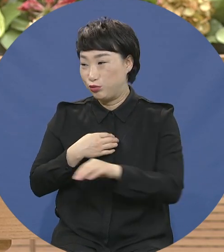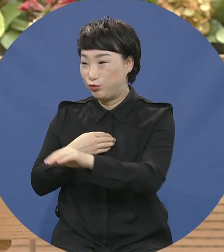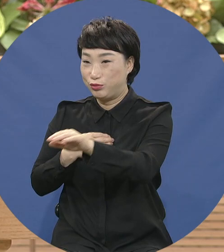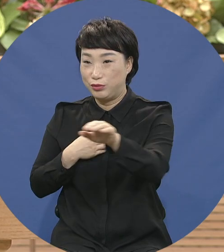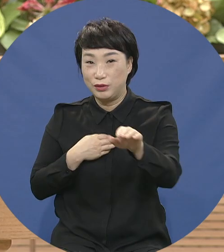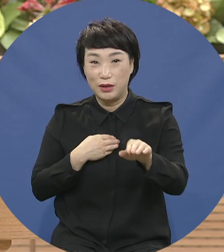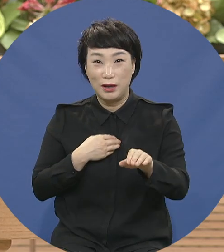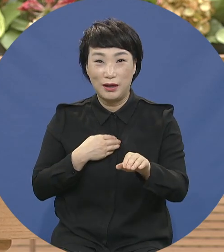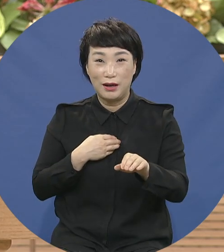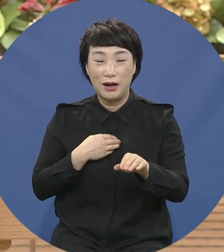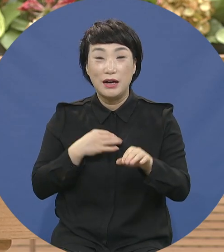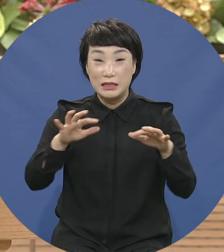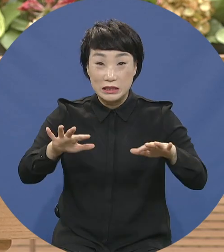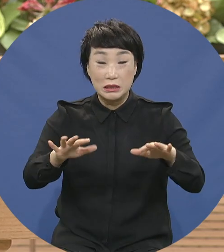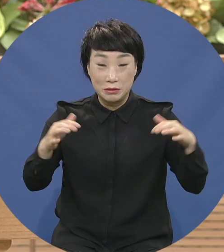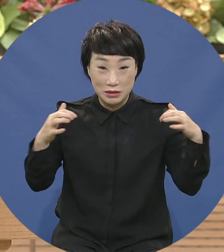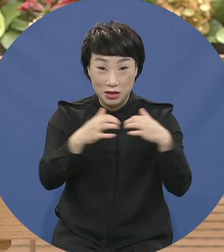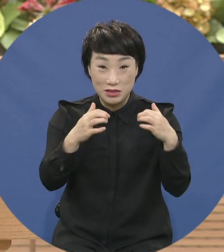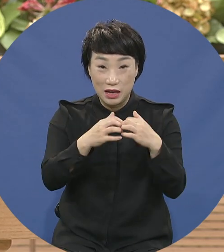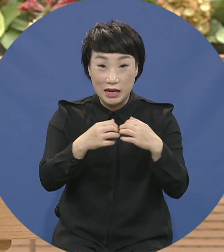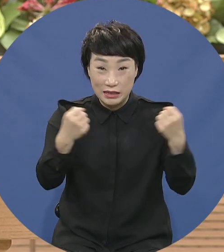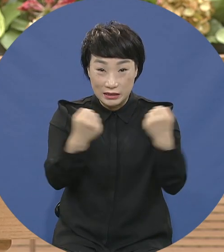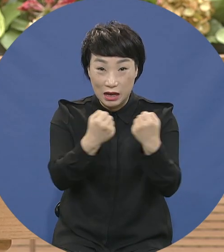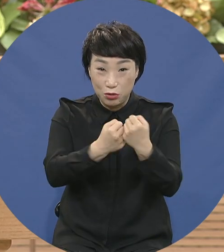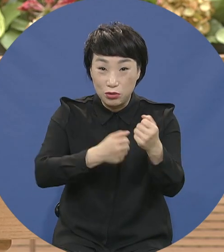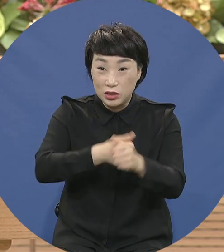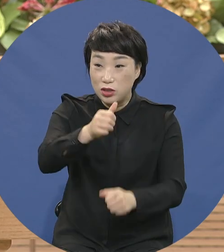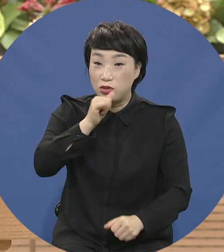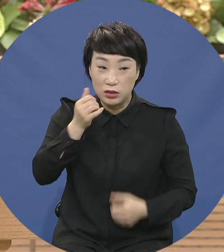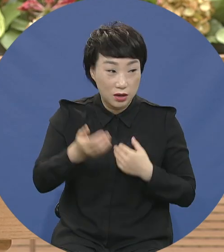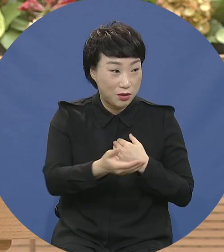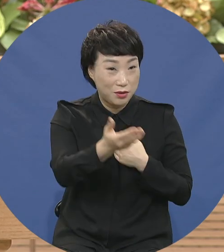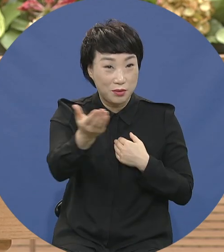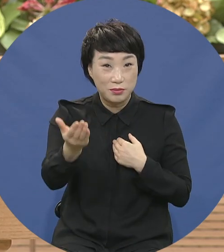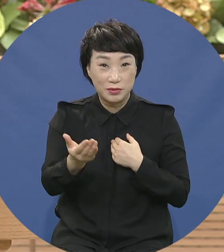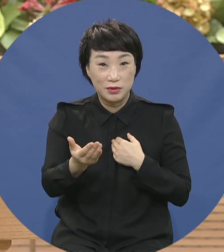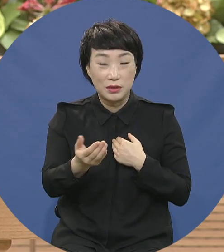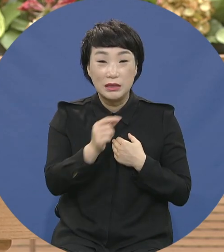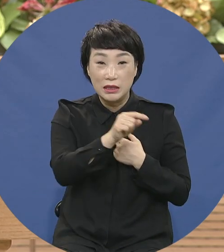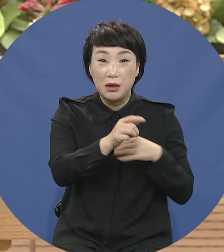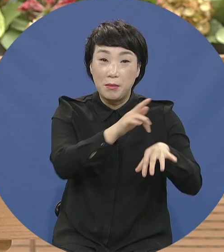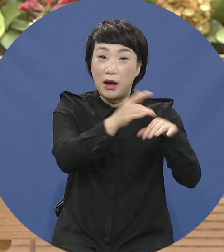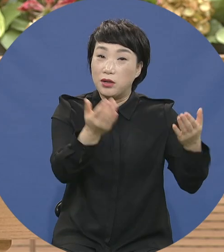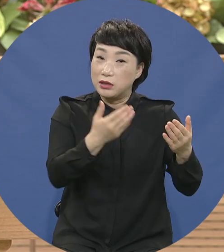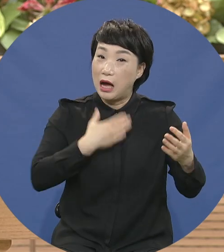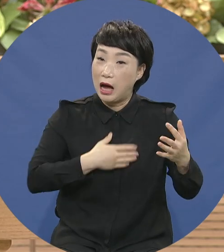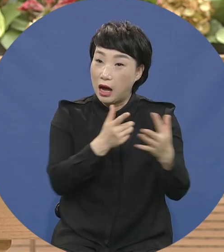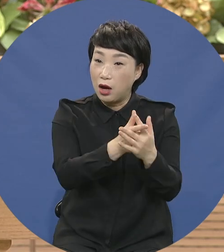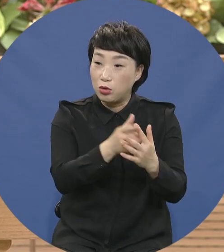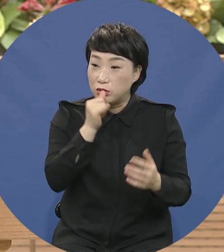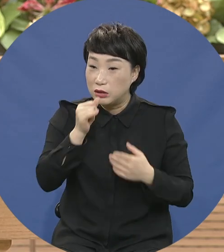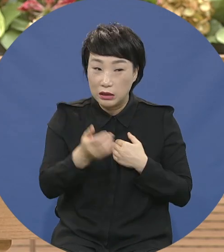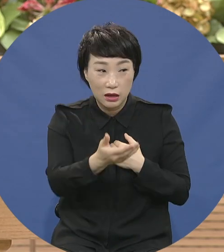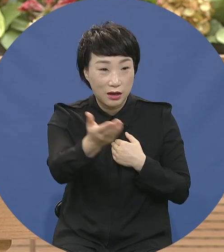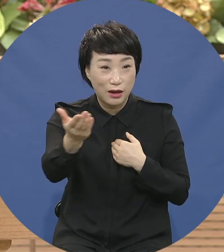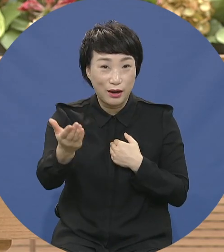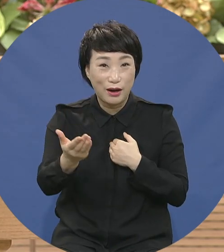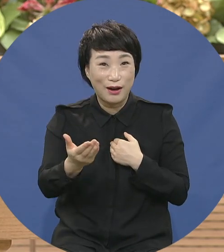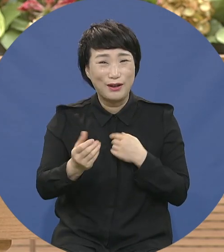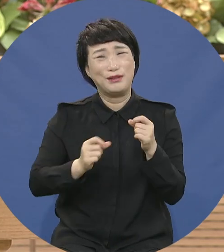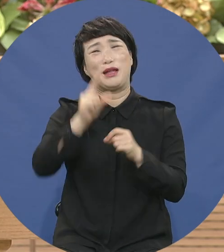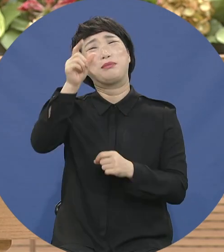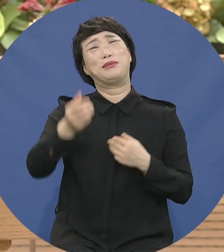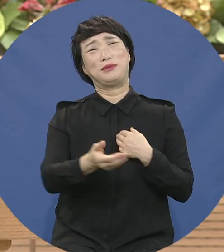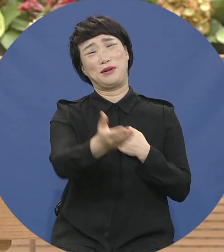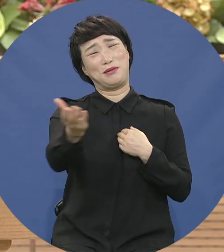우리는 전쟁하고 투쟁하고 이기고 있으며 그 역사를 알고 있는가?